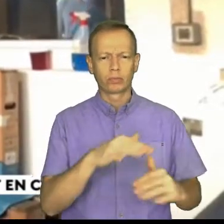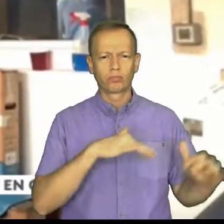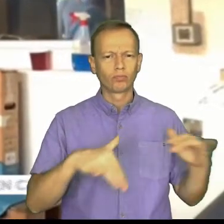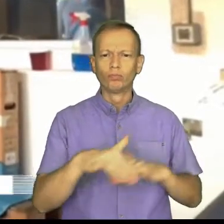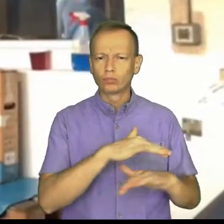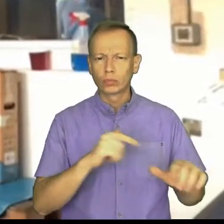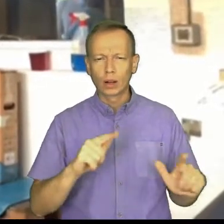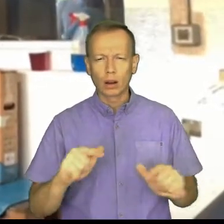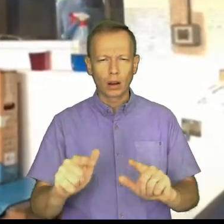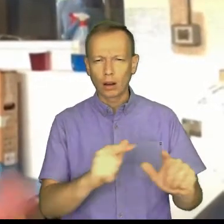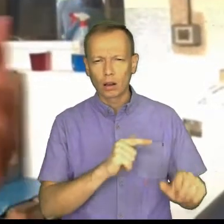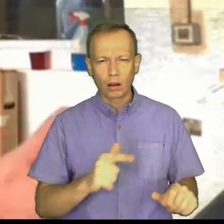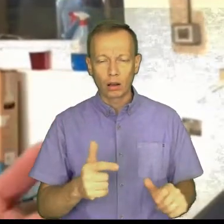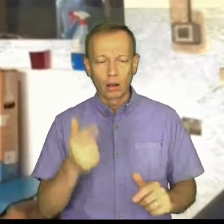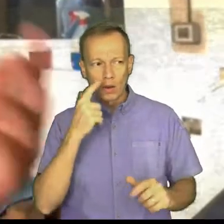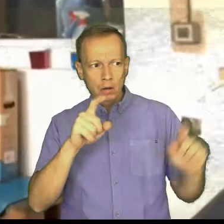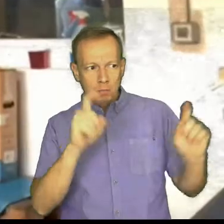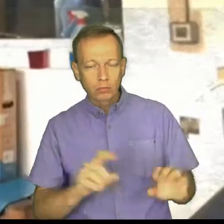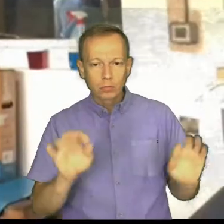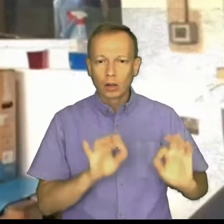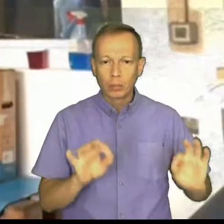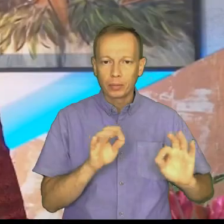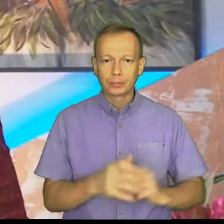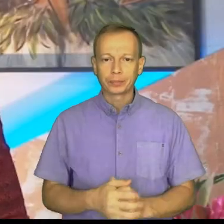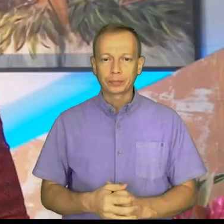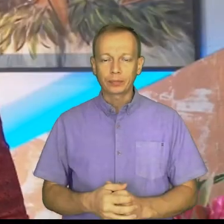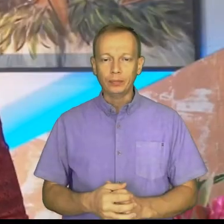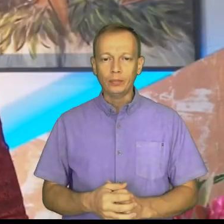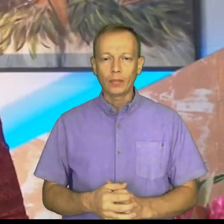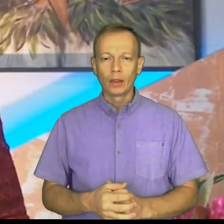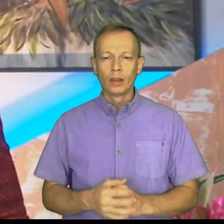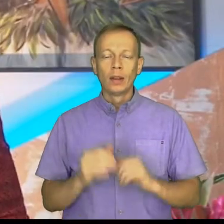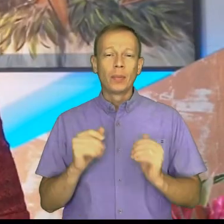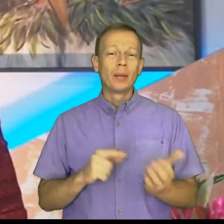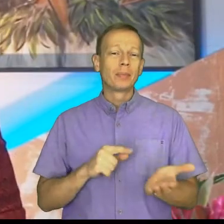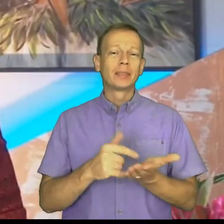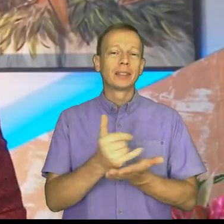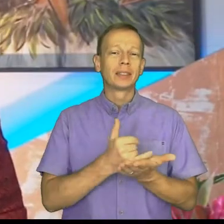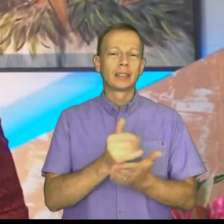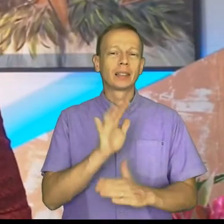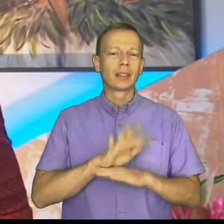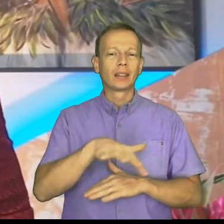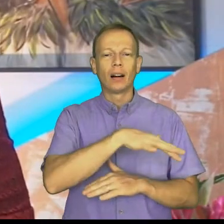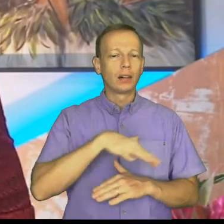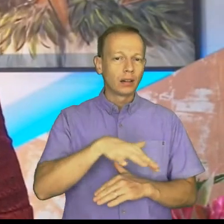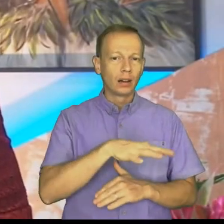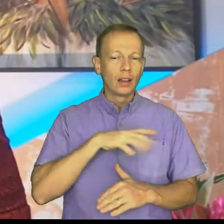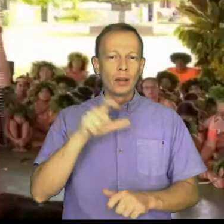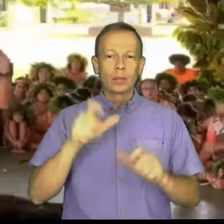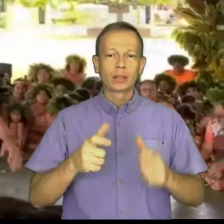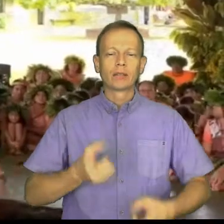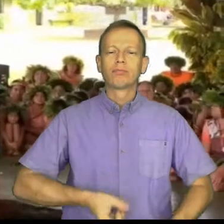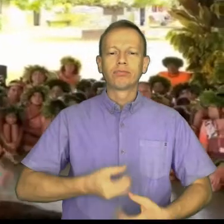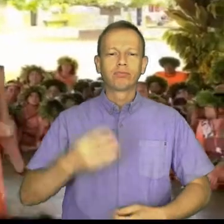toujours... Enfin, il y a pas, moi je ne vois pas de baisse. Et toujours à Raromatei, ce sont les futurs orateurs